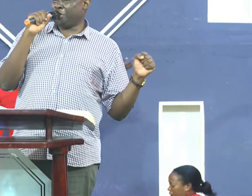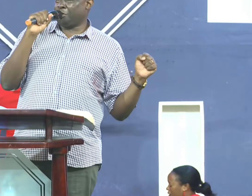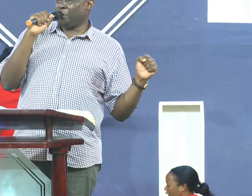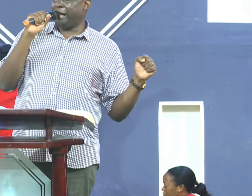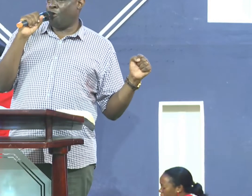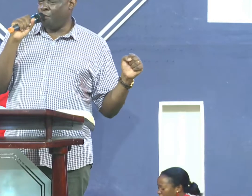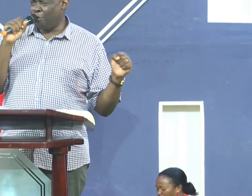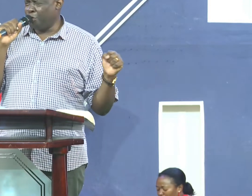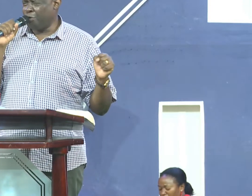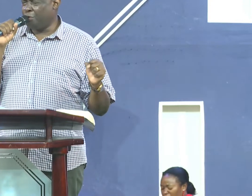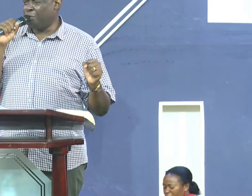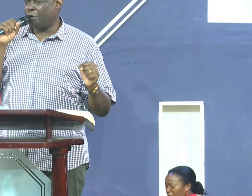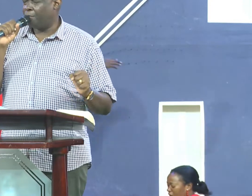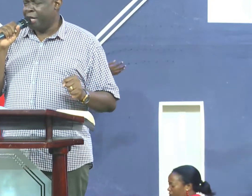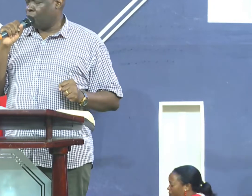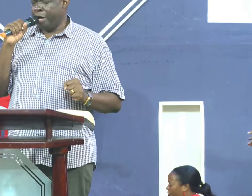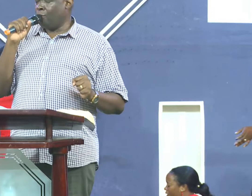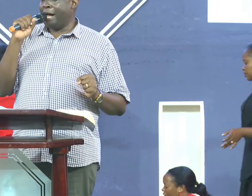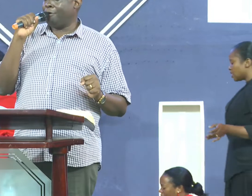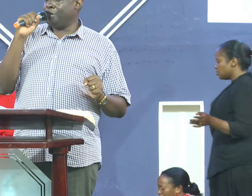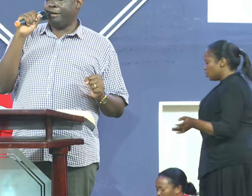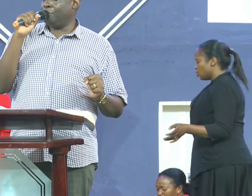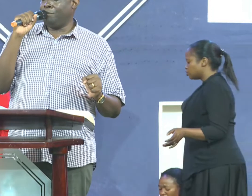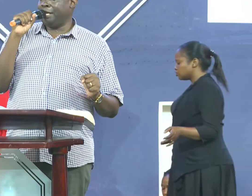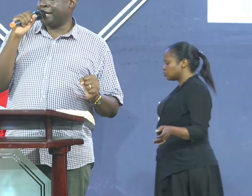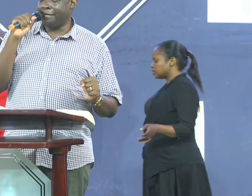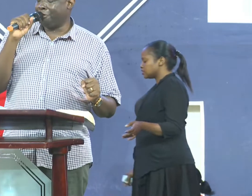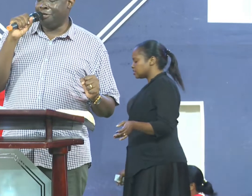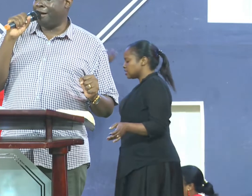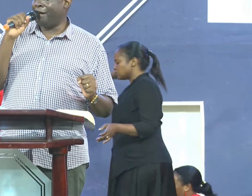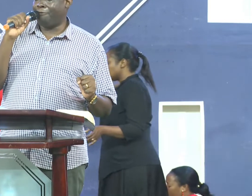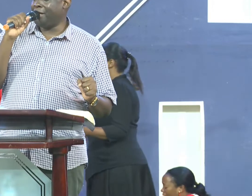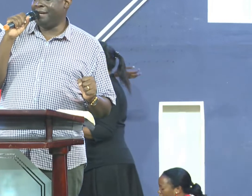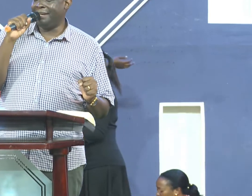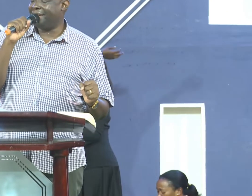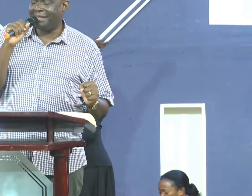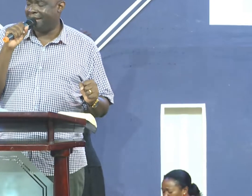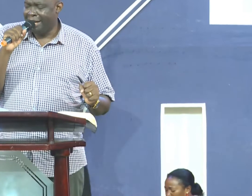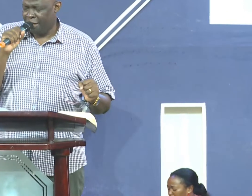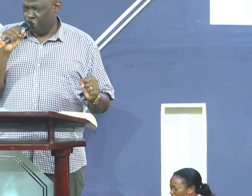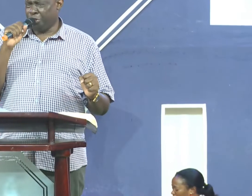otubeera okituukako omwoyo weewaawo n'emubiri katonda waffe